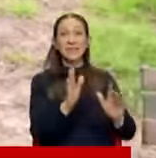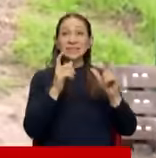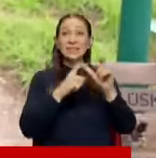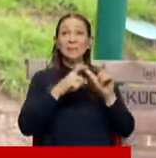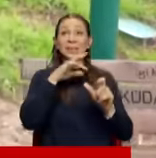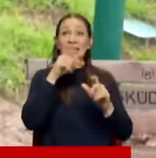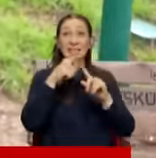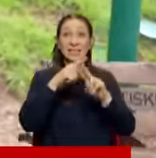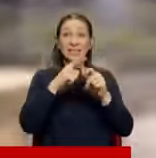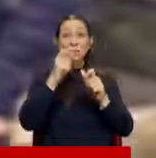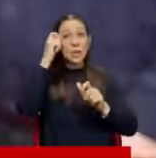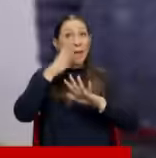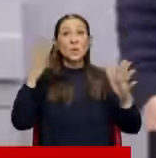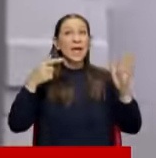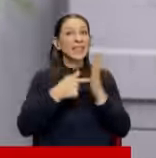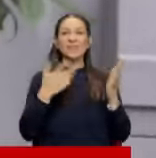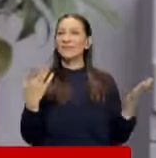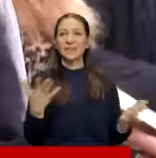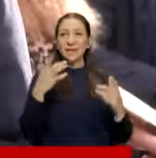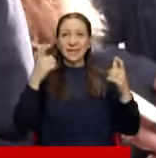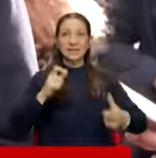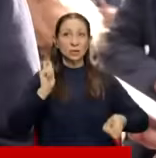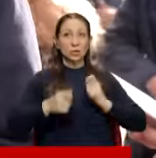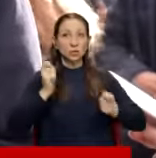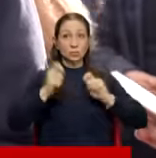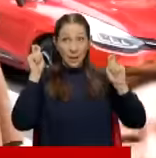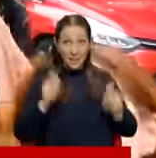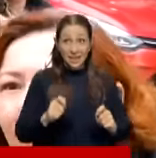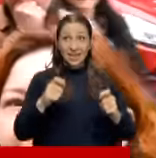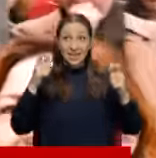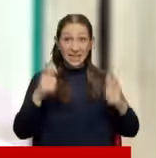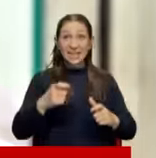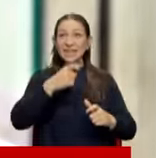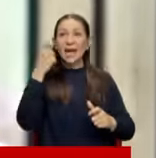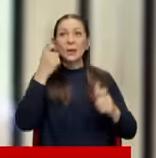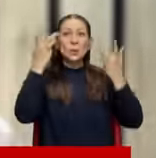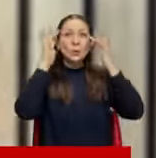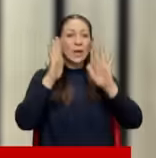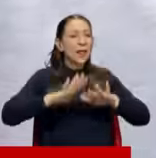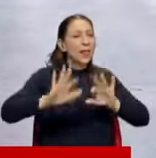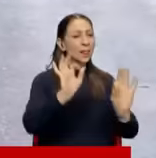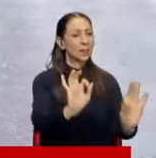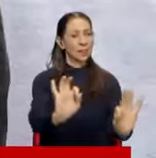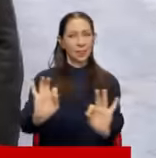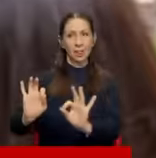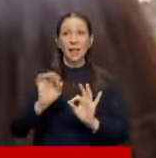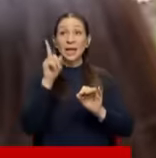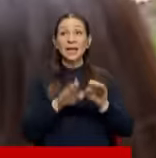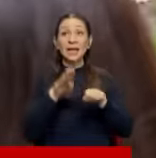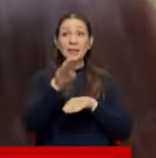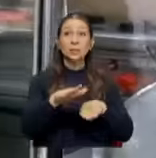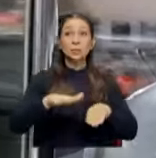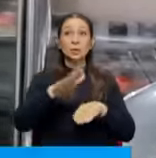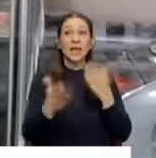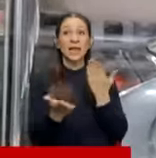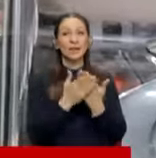dedet Taş'ın Üsküdar'da en büyük hedeflerinden biri kentsel dönüşüm yaparken kentin tarihi ve kültürel yapısını korumak ilk adımı da